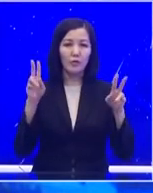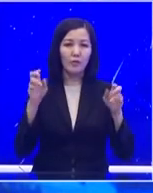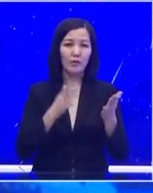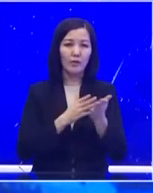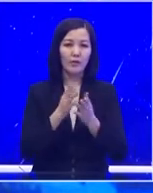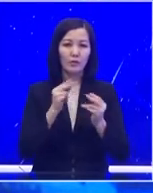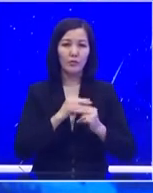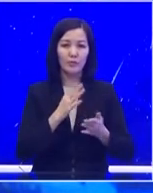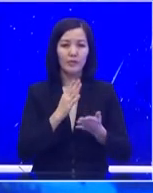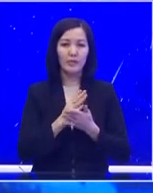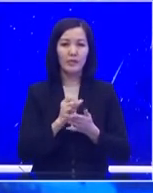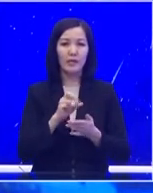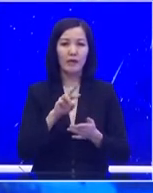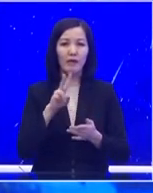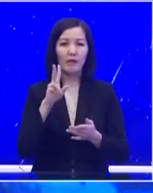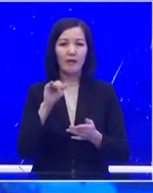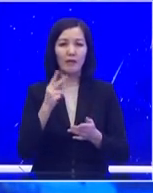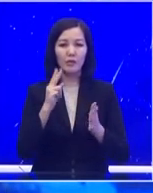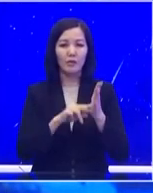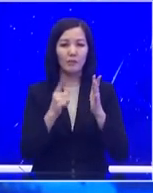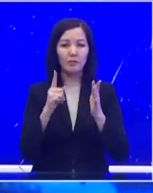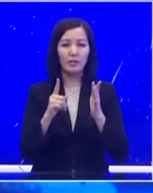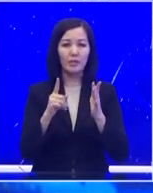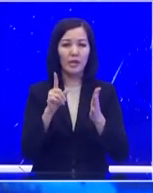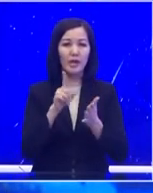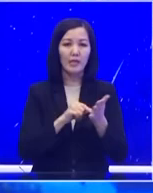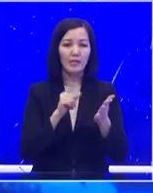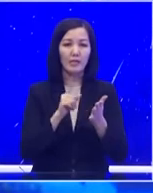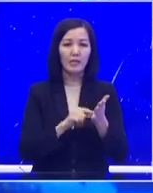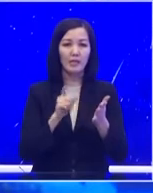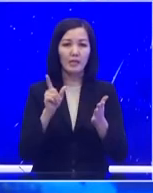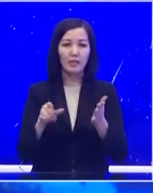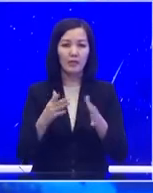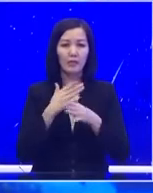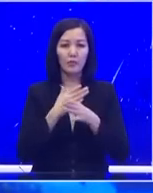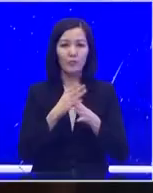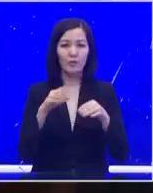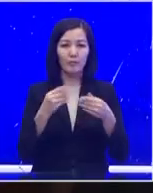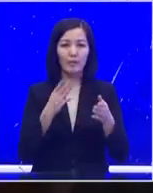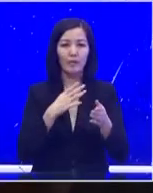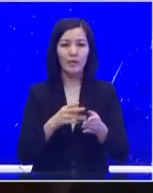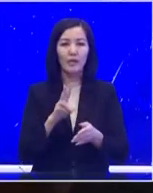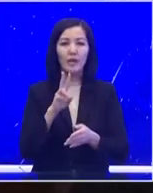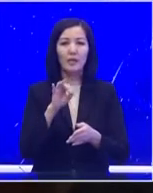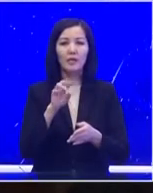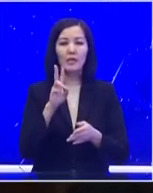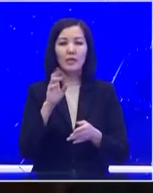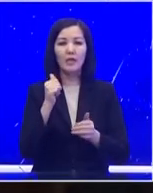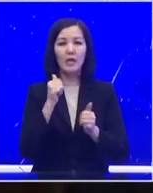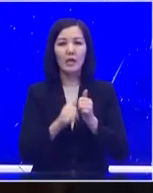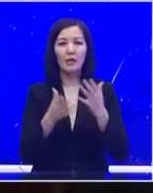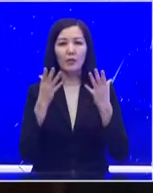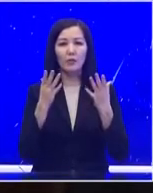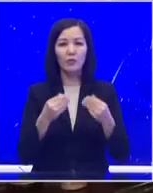істейді. Бұл жолы Аяла жасағы 71 жастағы зейнеткерге көмекке келді. Нина Никифорованың әргіні